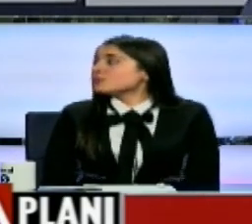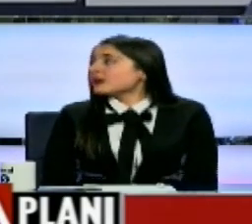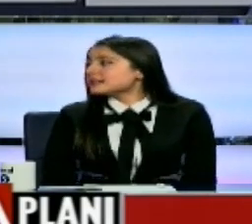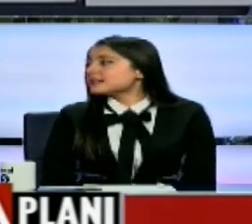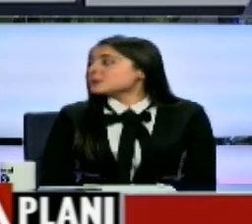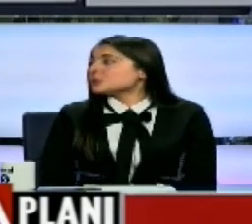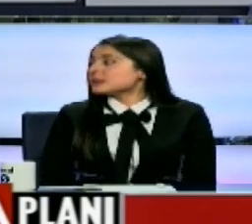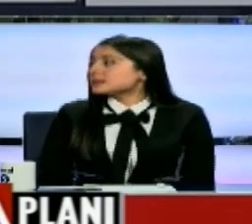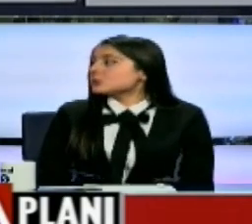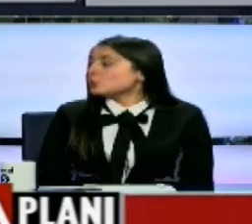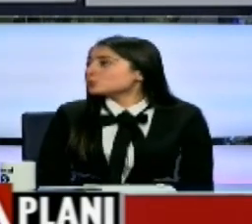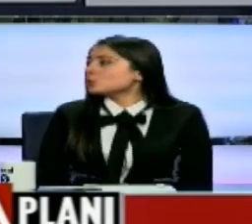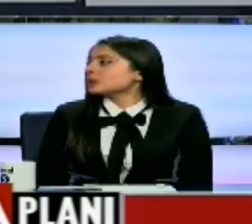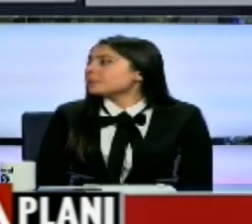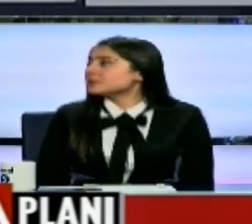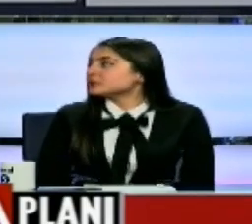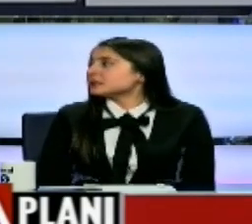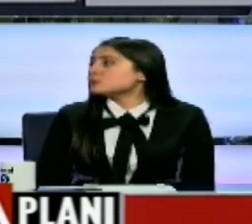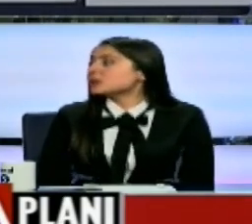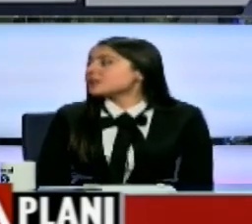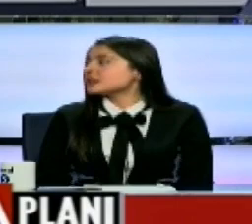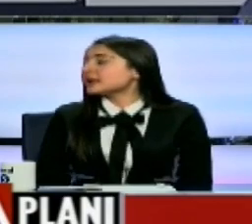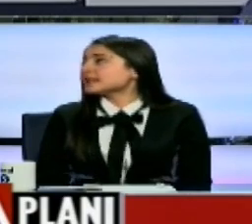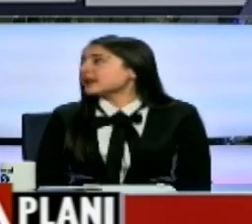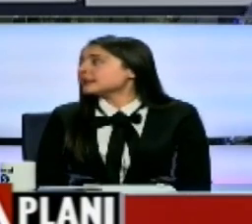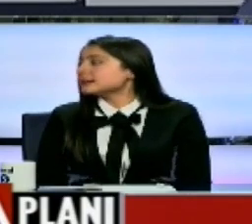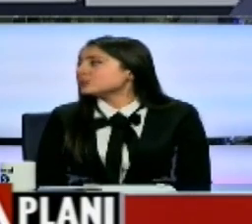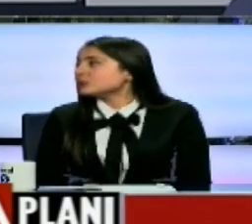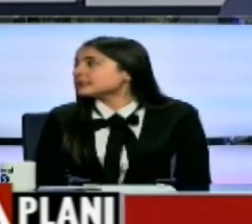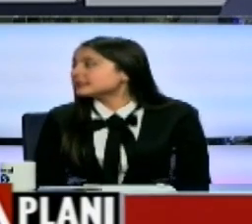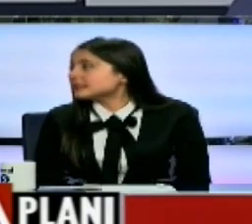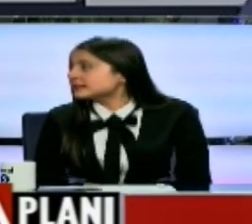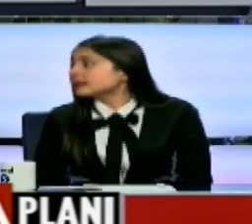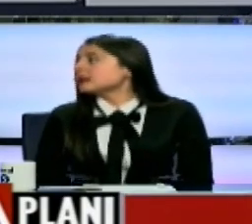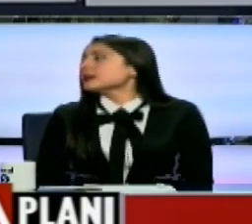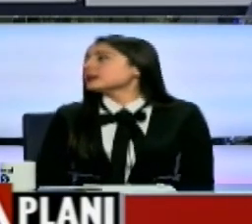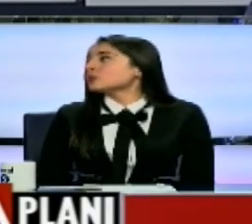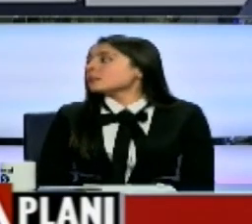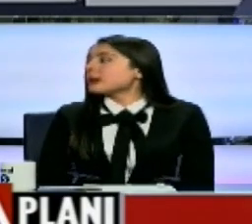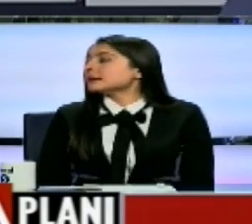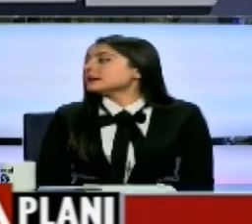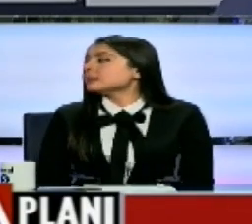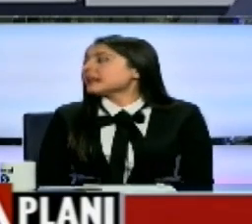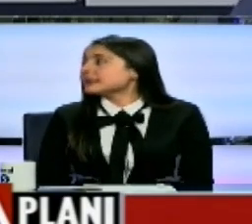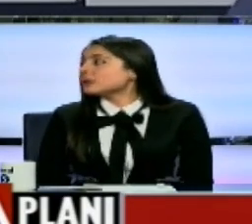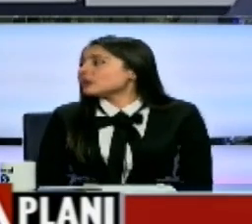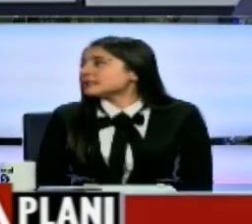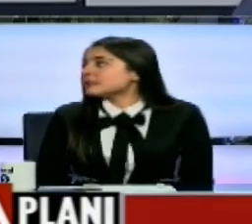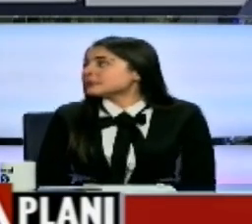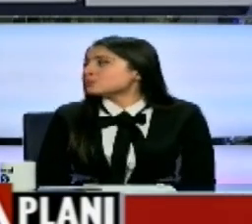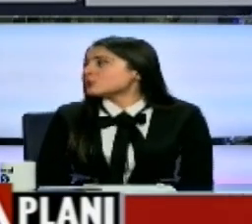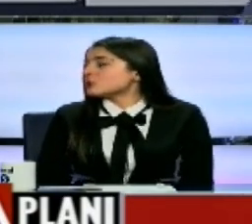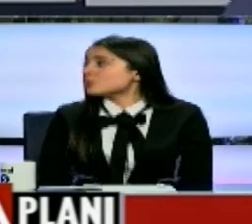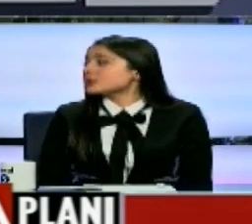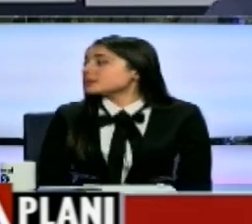Biliyorsunuz faizsiz peşinatsız konut yaptı. Bu sadece engellilere yönelik değil, normal bireylere yönelik de